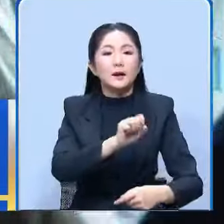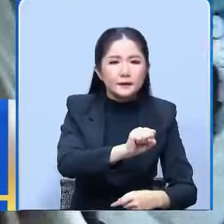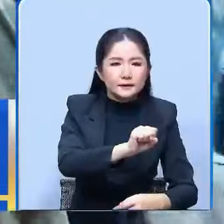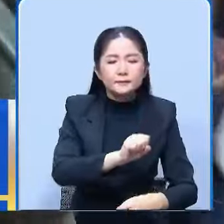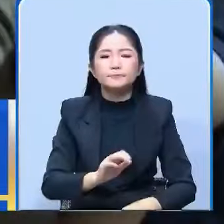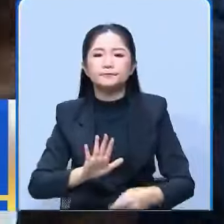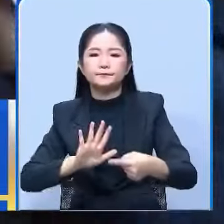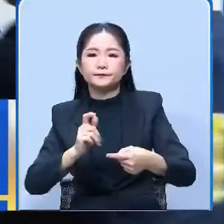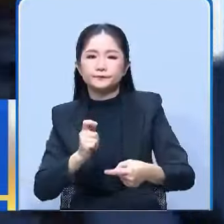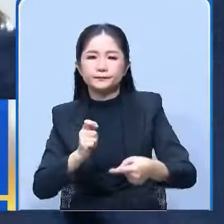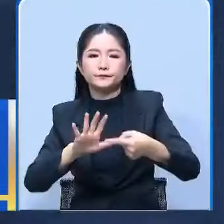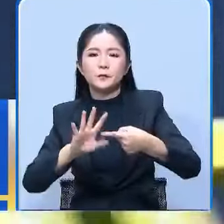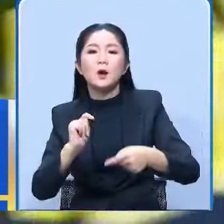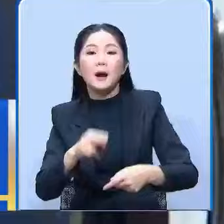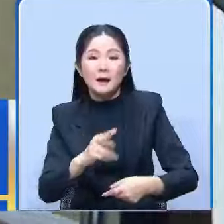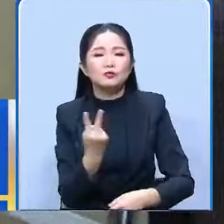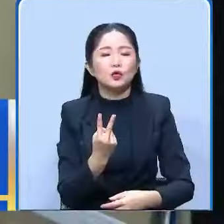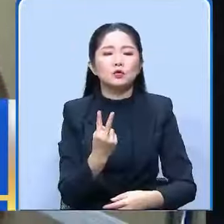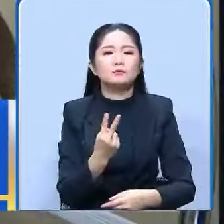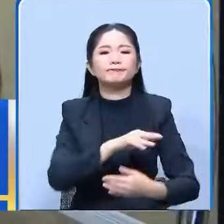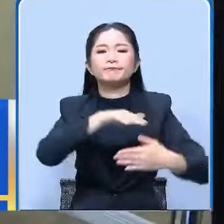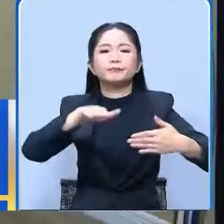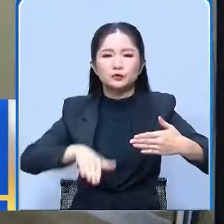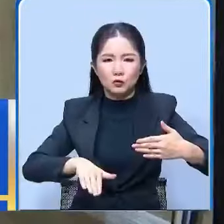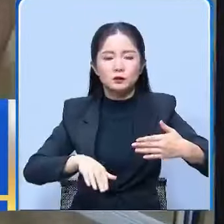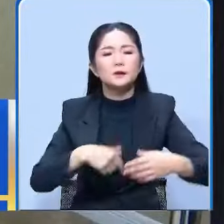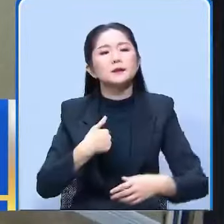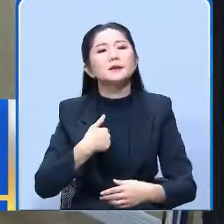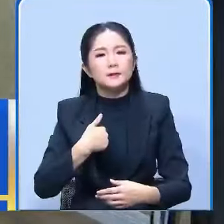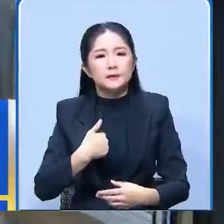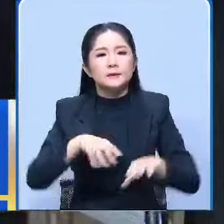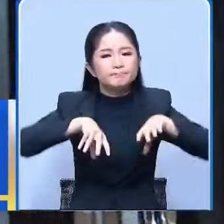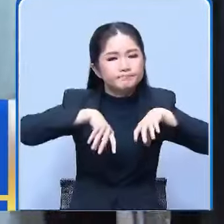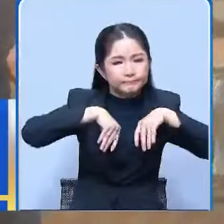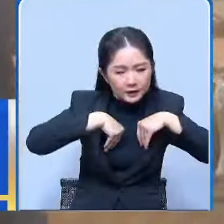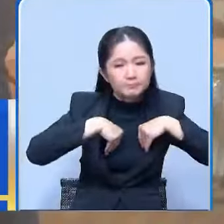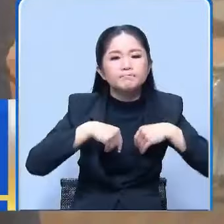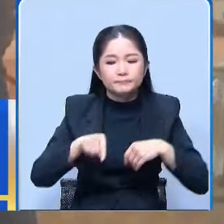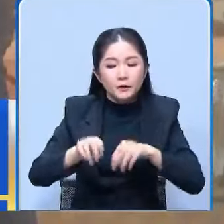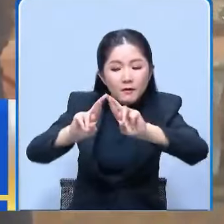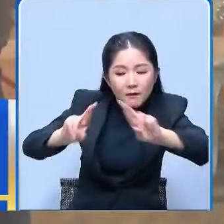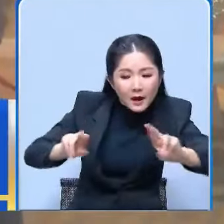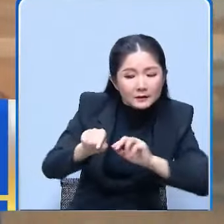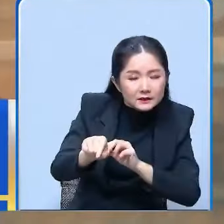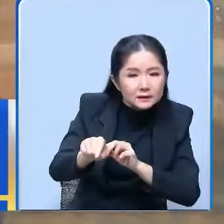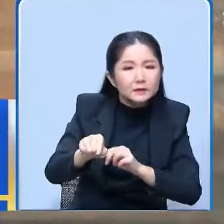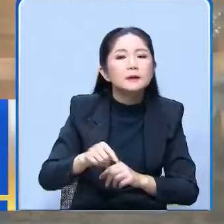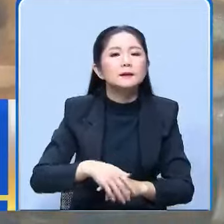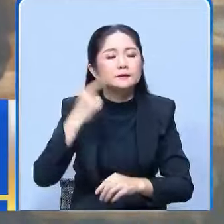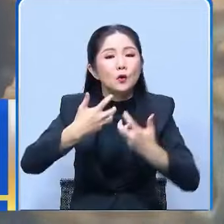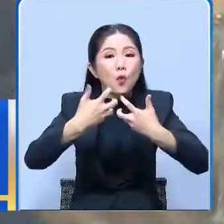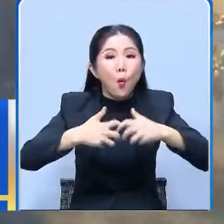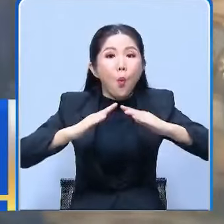ละค่ะต้นเหตุคลัสเตอร์ยาดองมรณะแล้วก็ยอมรับนะคะว่าได้สั่งซื้อสารตั้งต้นมาจากอีกร้านหนึ่งไม่ใช่จากโรงงาน